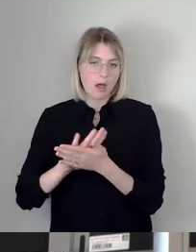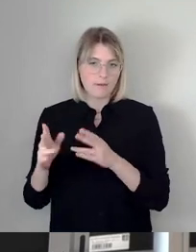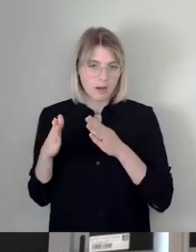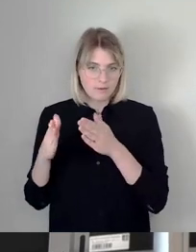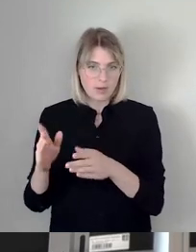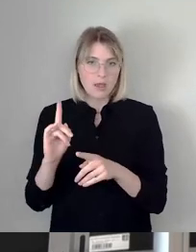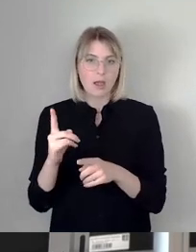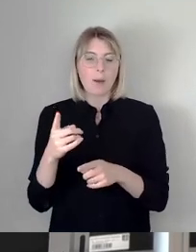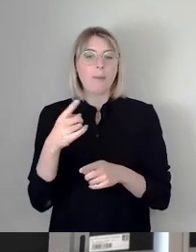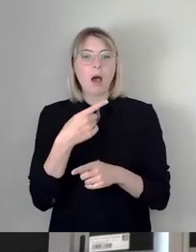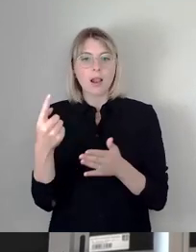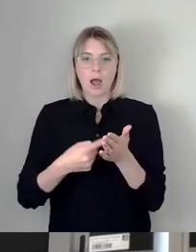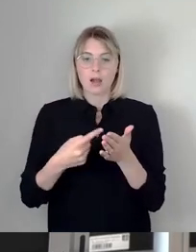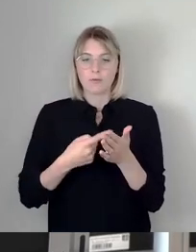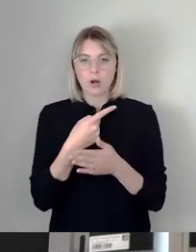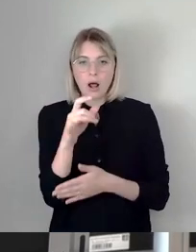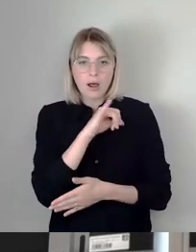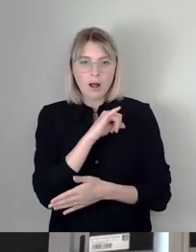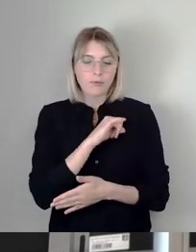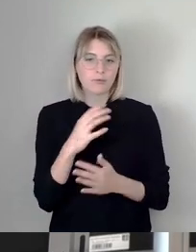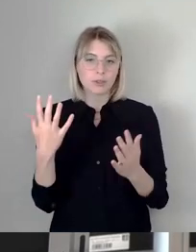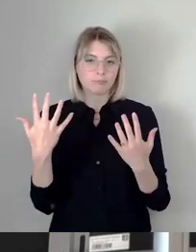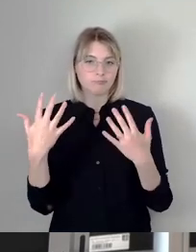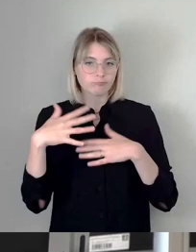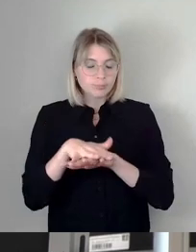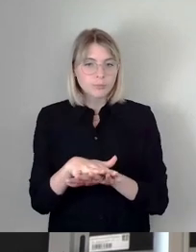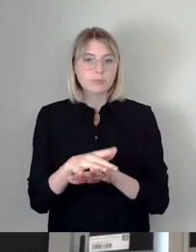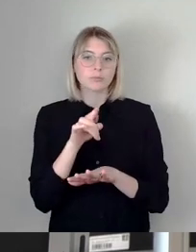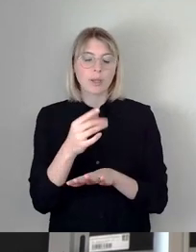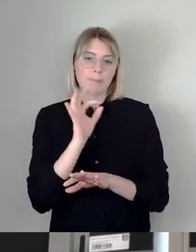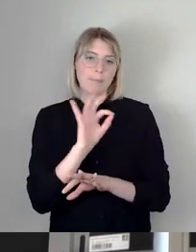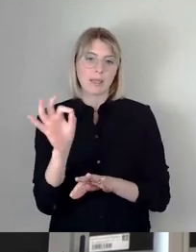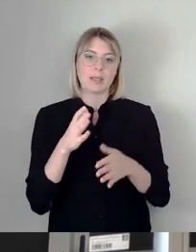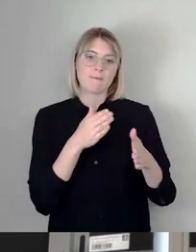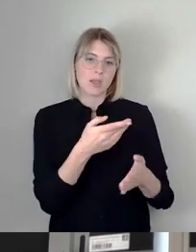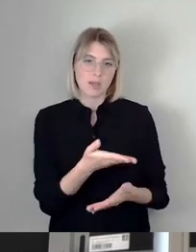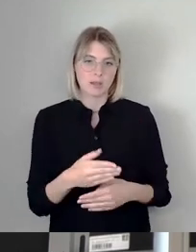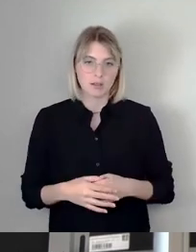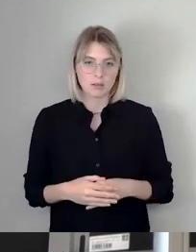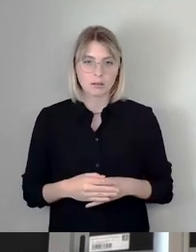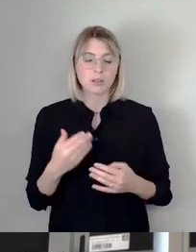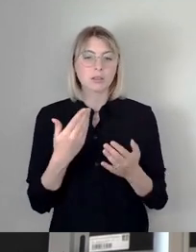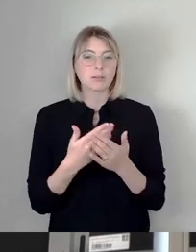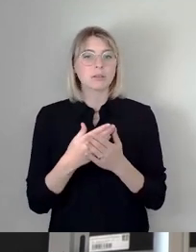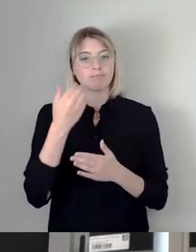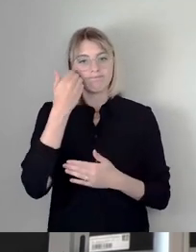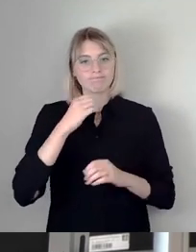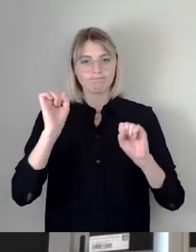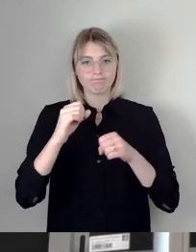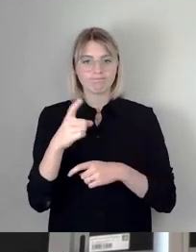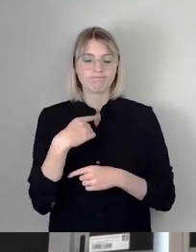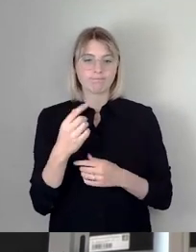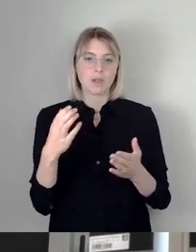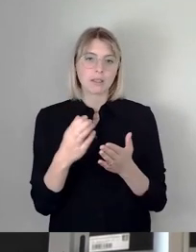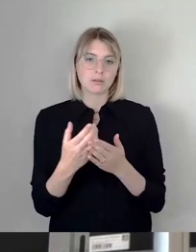und auch alle Interessen in Einklang zu bringen, ist das der richtige und auch der bessere Weg. Deshalb bitte ich um Zustimmung zu unserem Ersetzungsantrag. Vielen